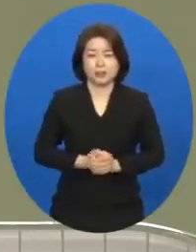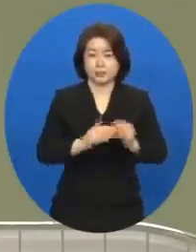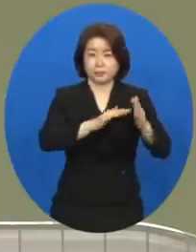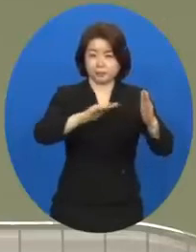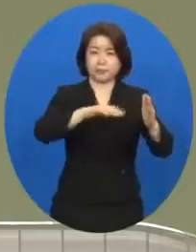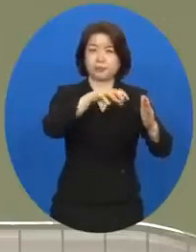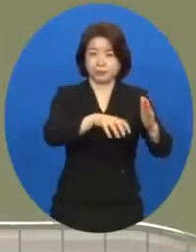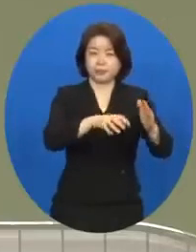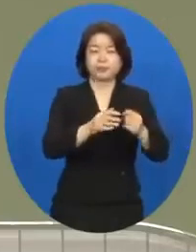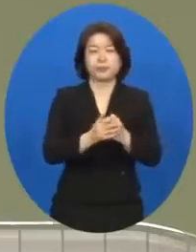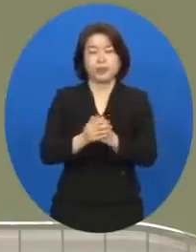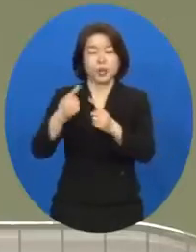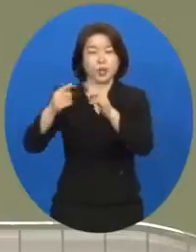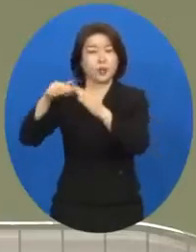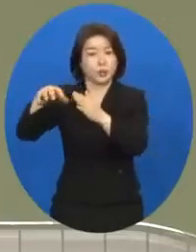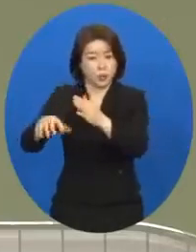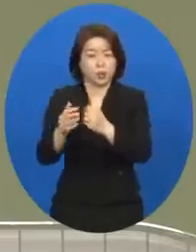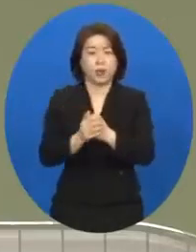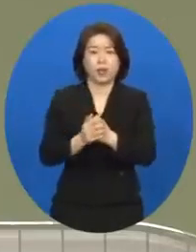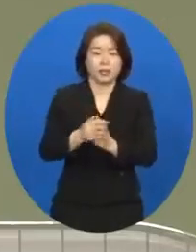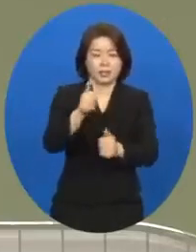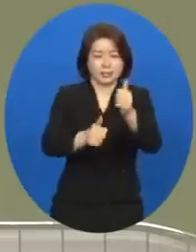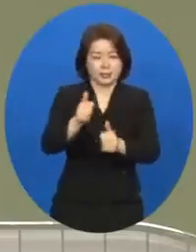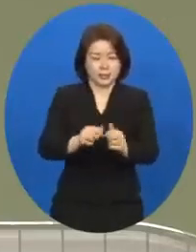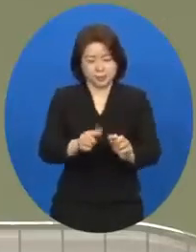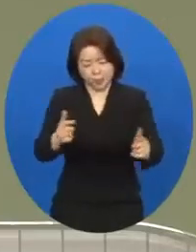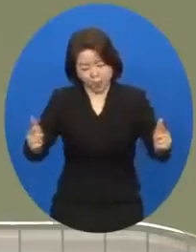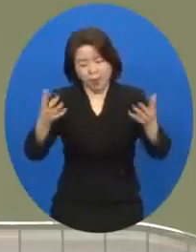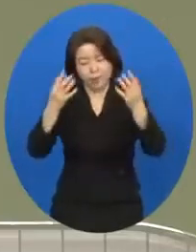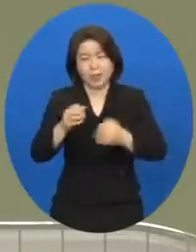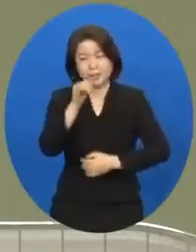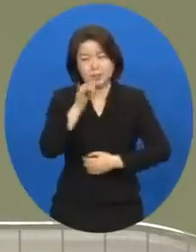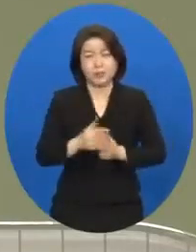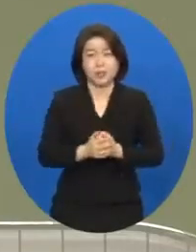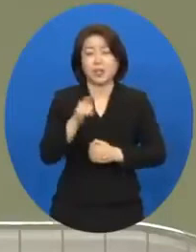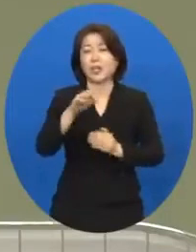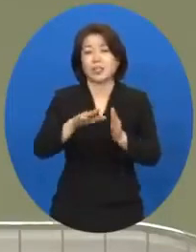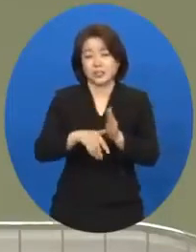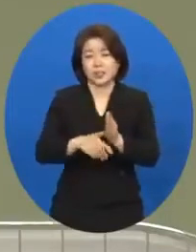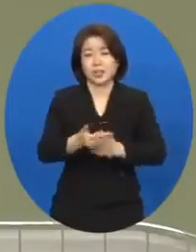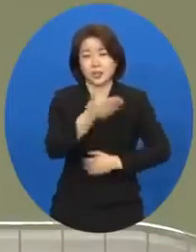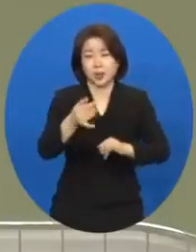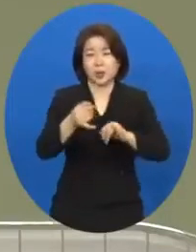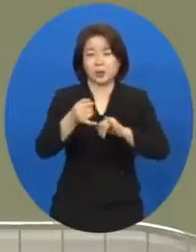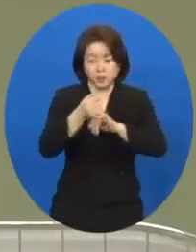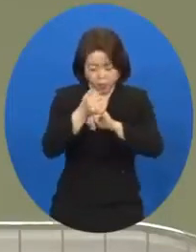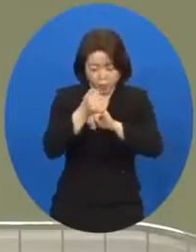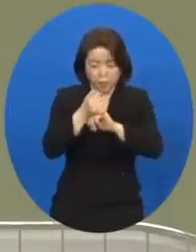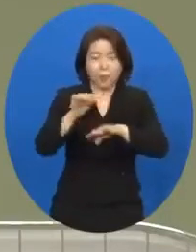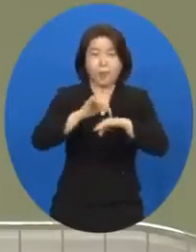가정에서도 또는 교회에서도 시험거리들은 많아요. 그때 여러분 꼭 마음에 다짐해야